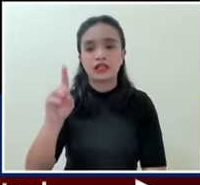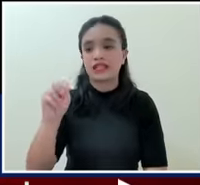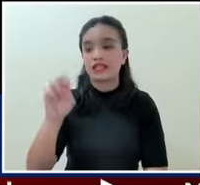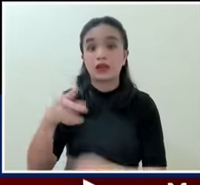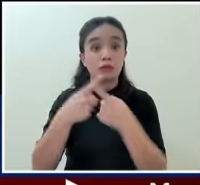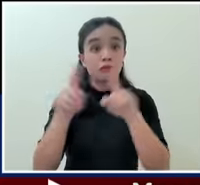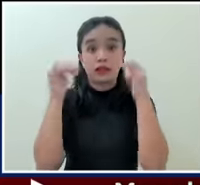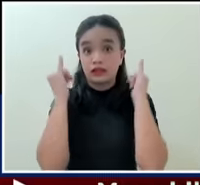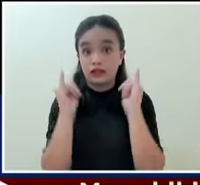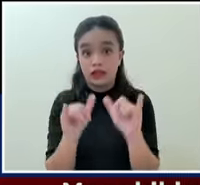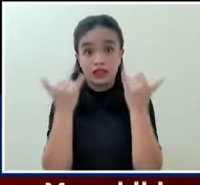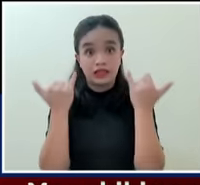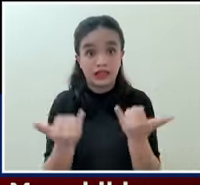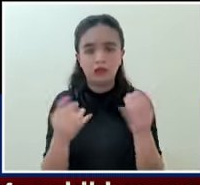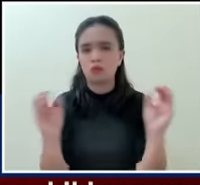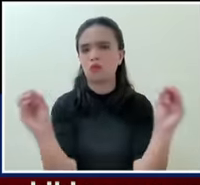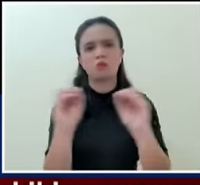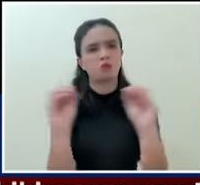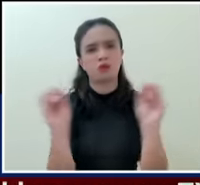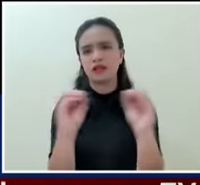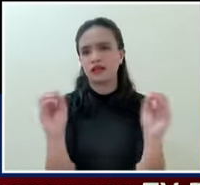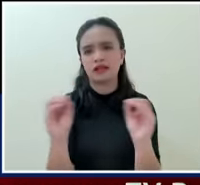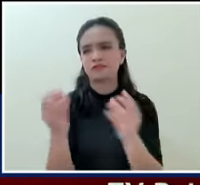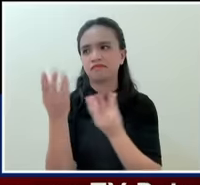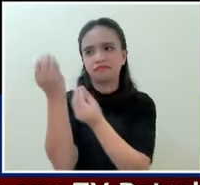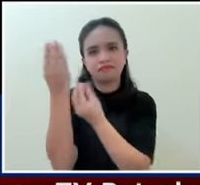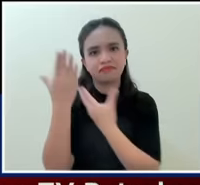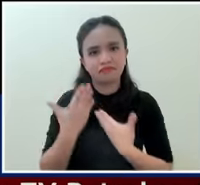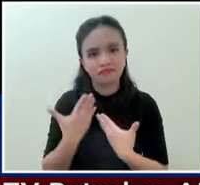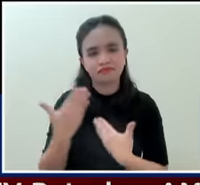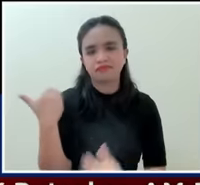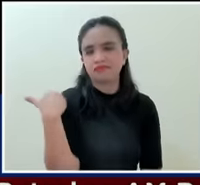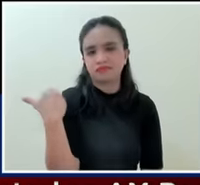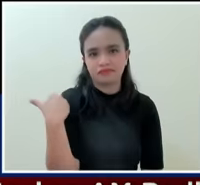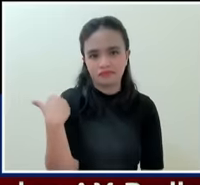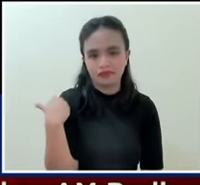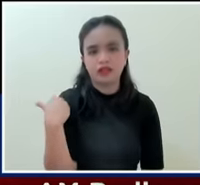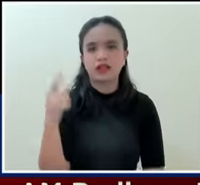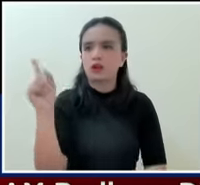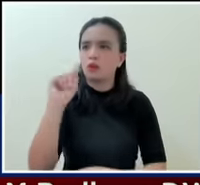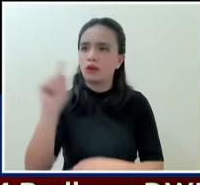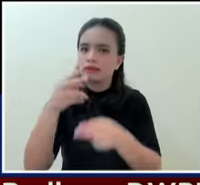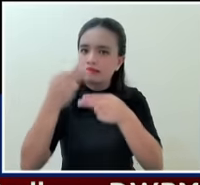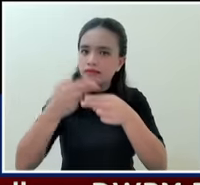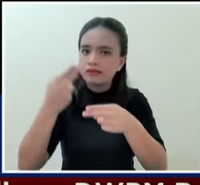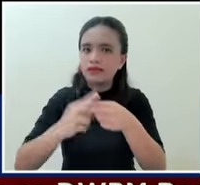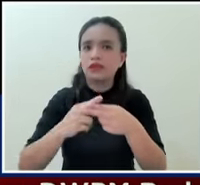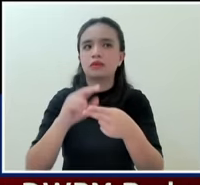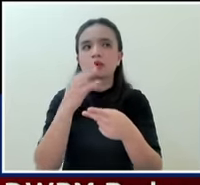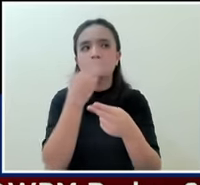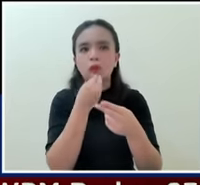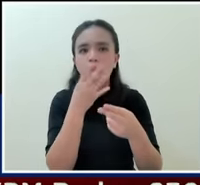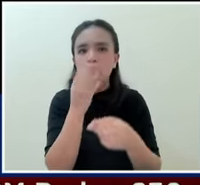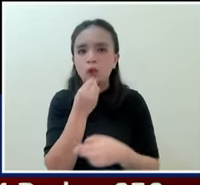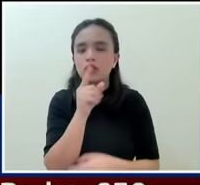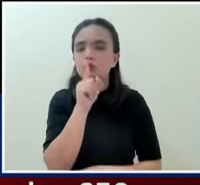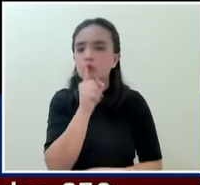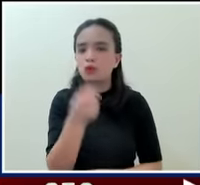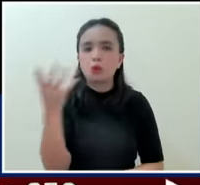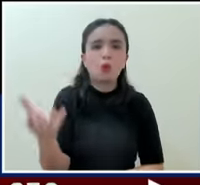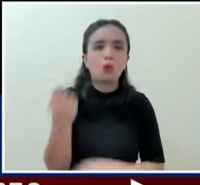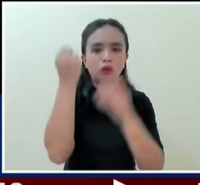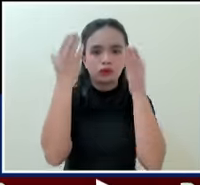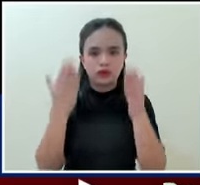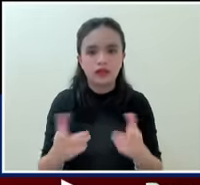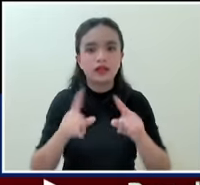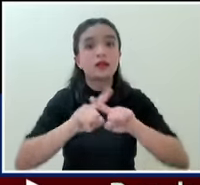sa ngayon ay wala pa rin namang naibibigay na pangalan o na-identify kung sino talaga yung may-ari.